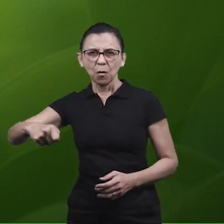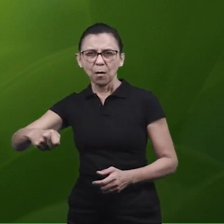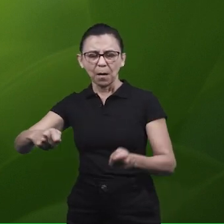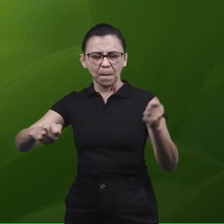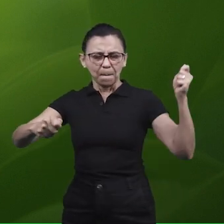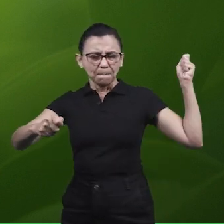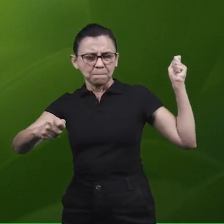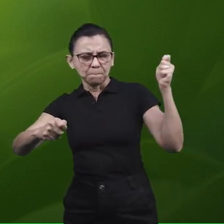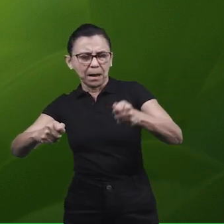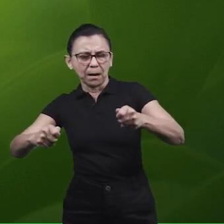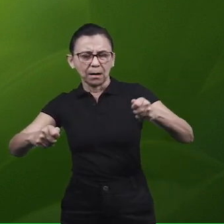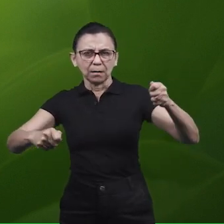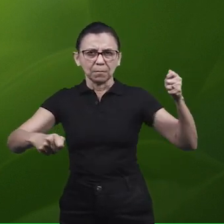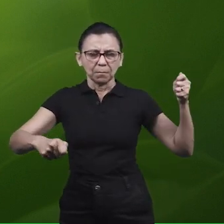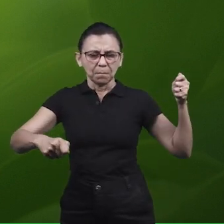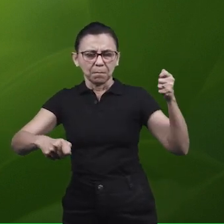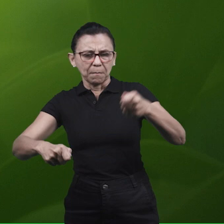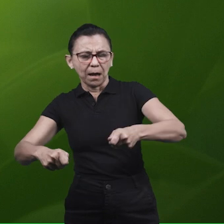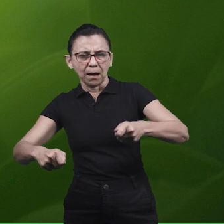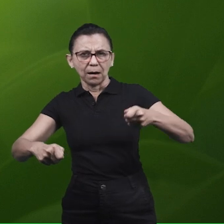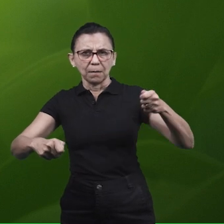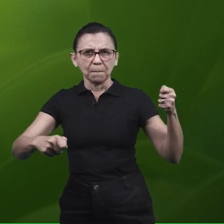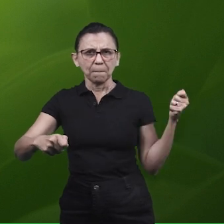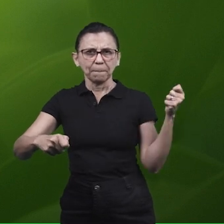celui qui fait,